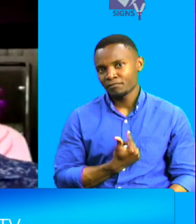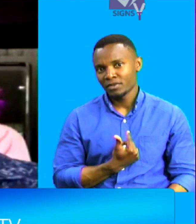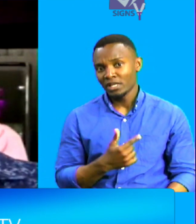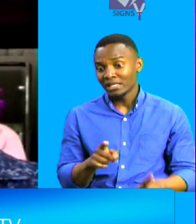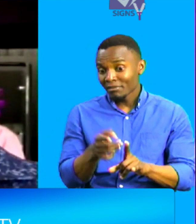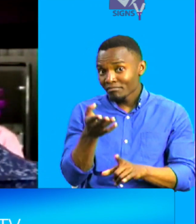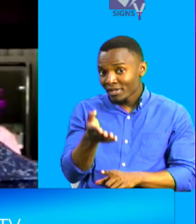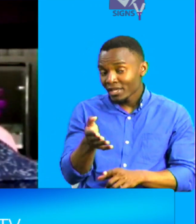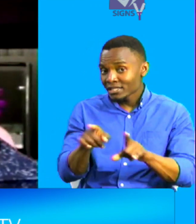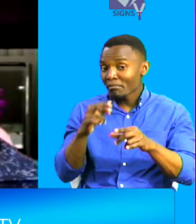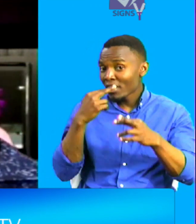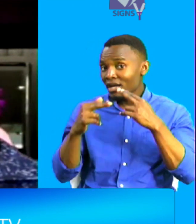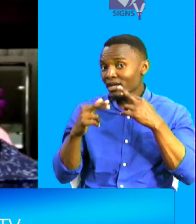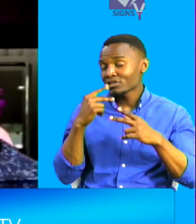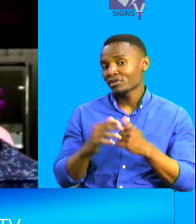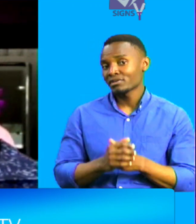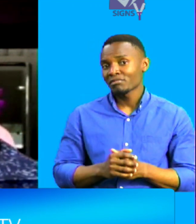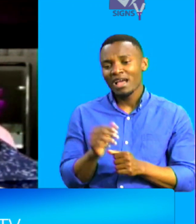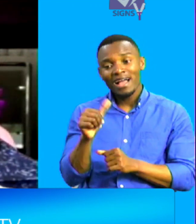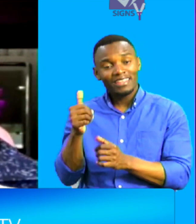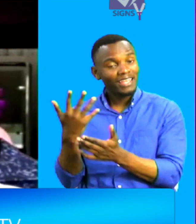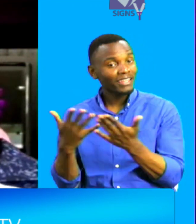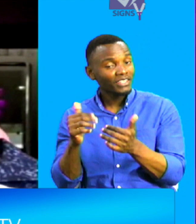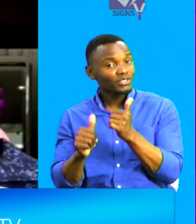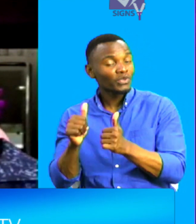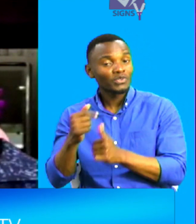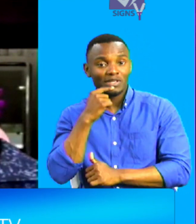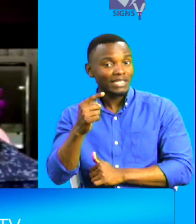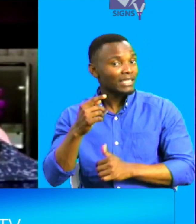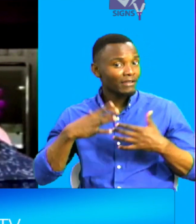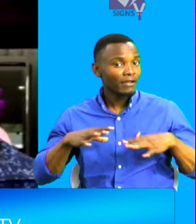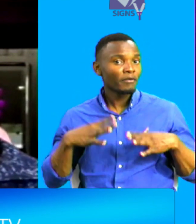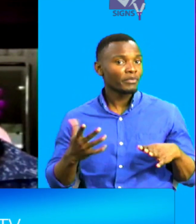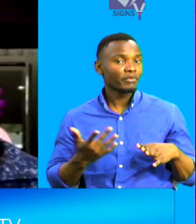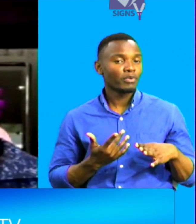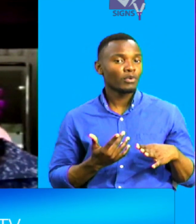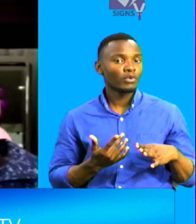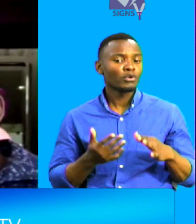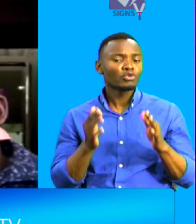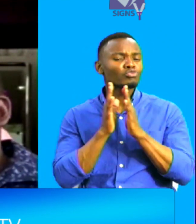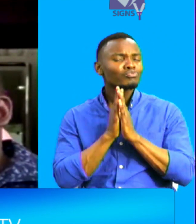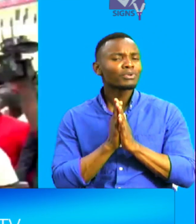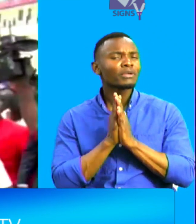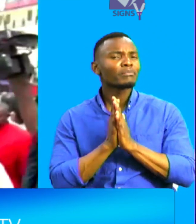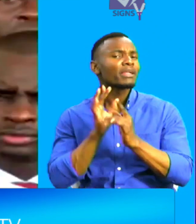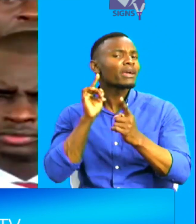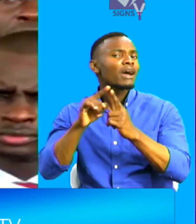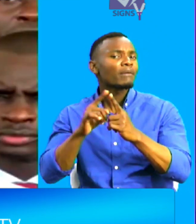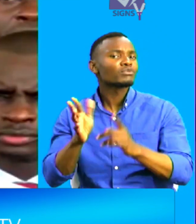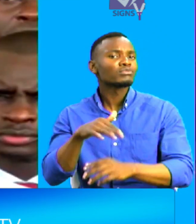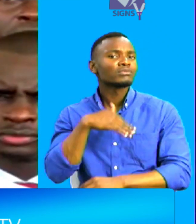hata restaurant. Kwa hivyo mambo yale mengine tulikuwa tuambia watu waombe paka wafe hayapo